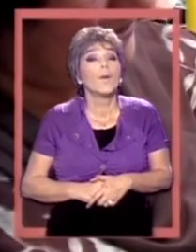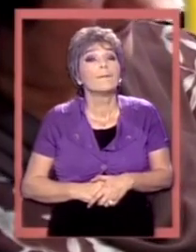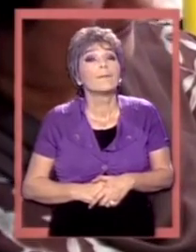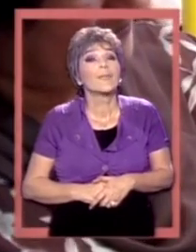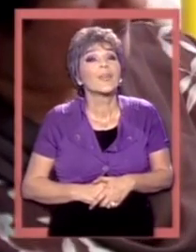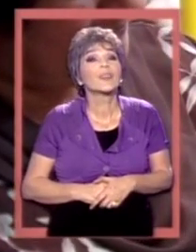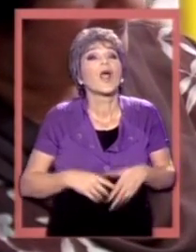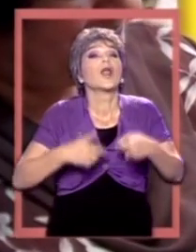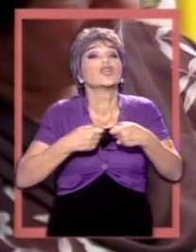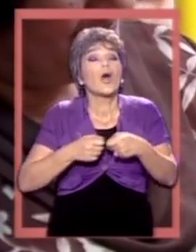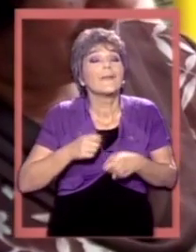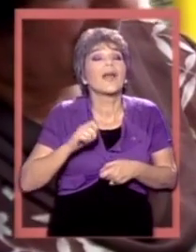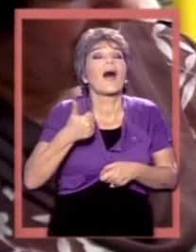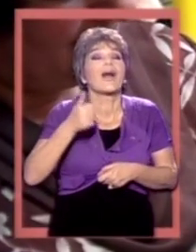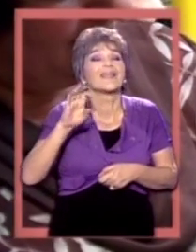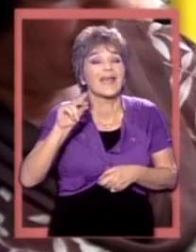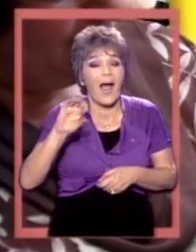Doamna Liana. Doamna Liana.